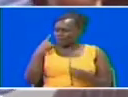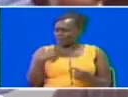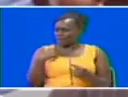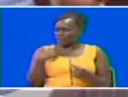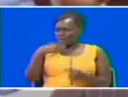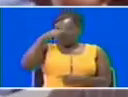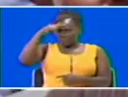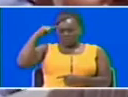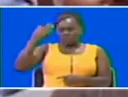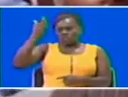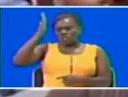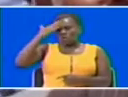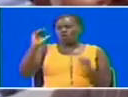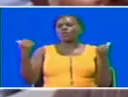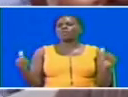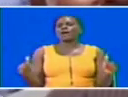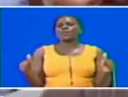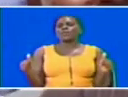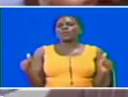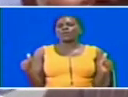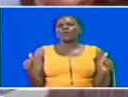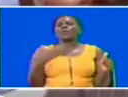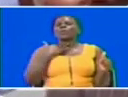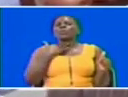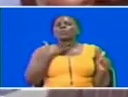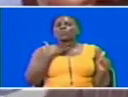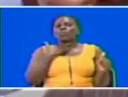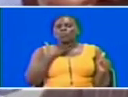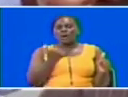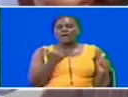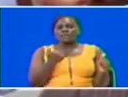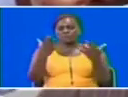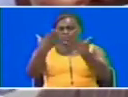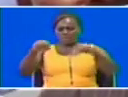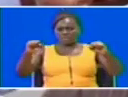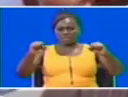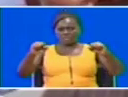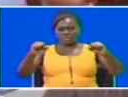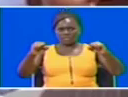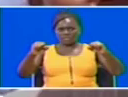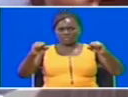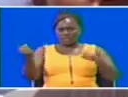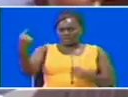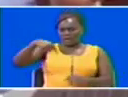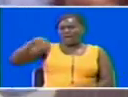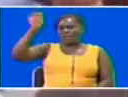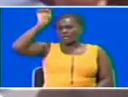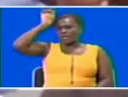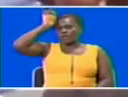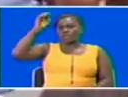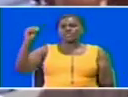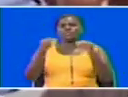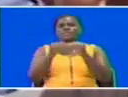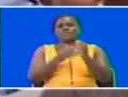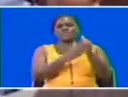sababu hawajajulikana, tunataka watu wajulikane. Na tunataka sisi rais wetu, kama unatoka kuta kuja Eldoret, ukutane na hawa viongozi.